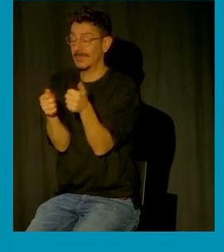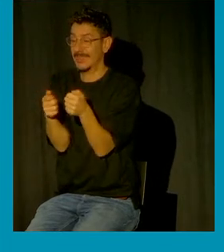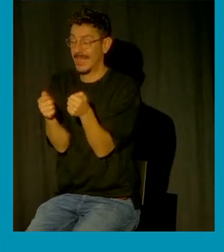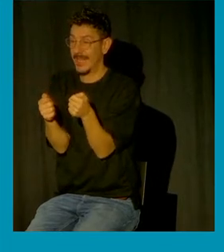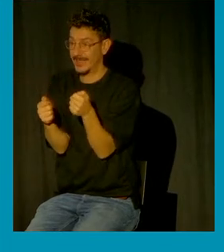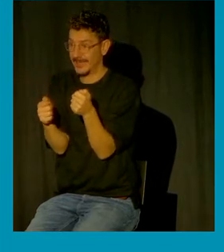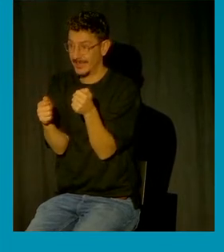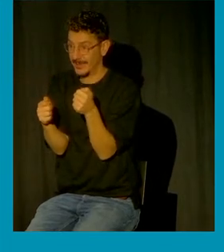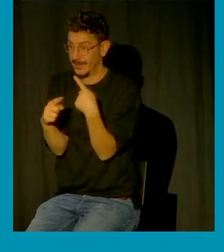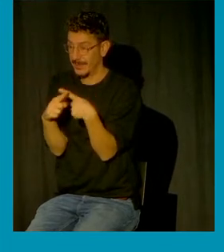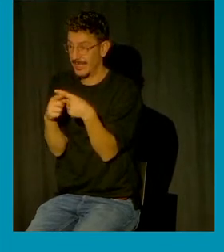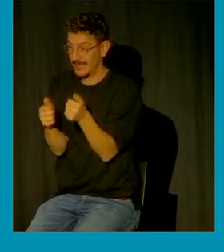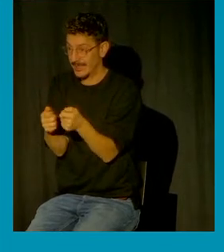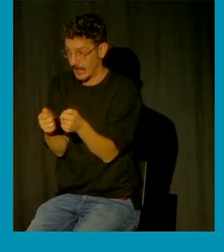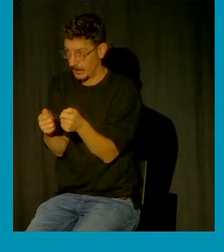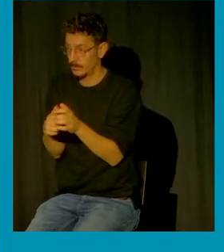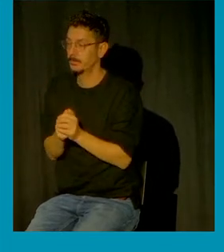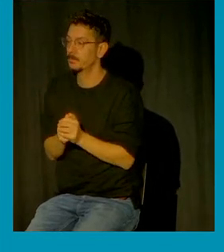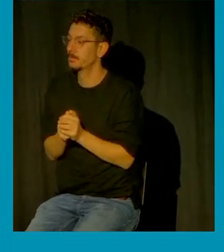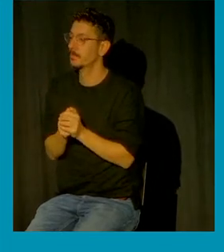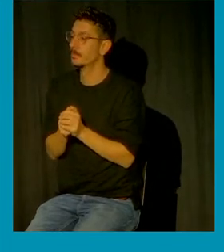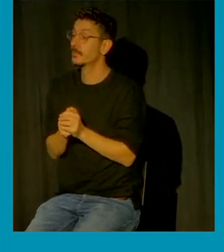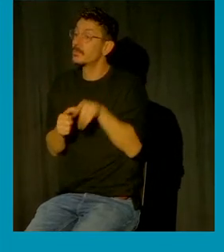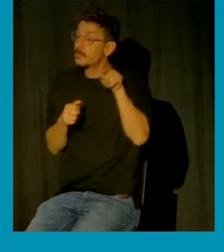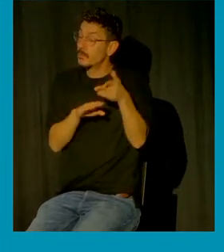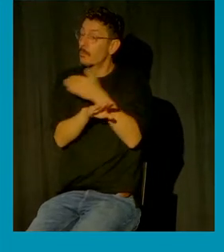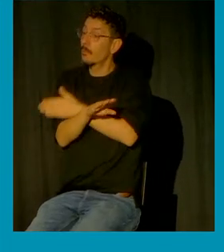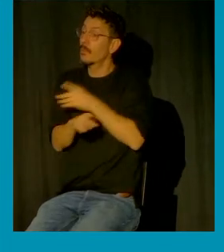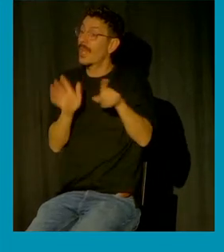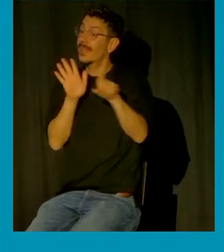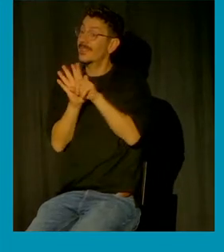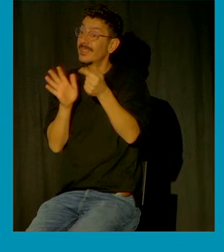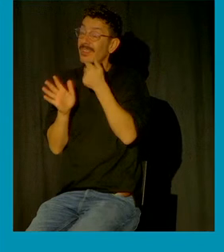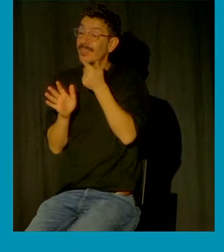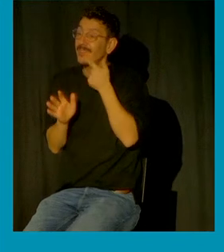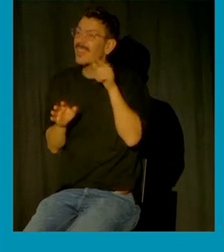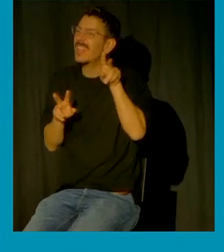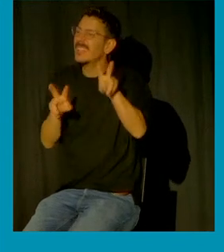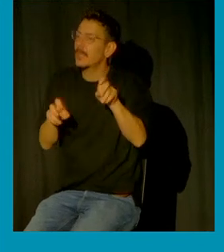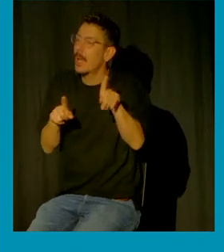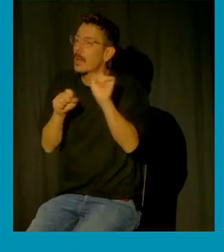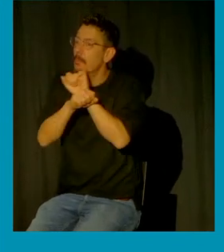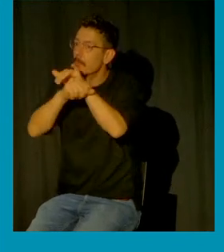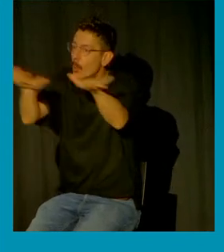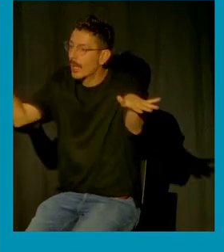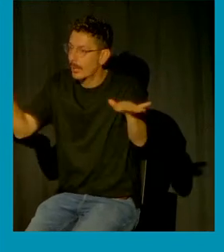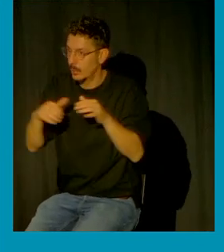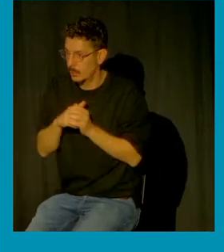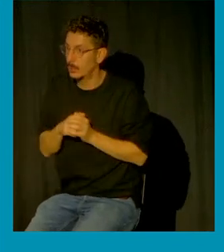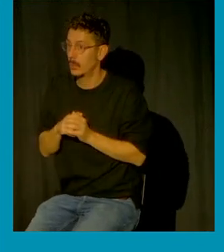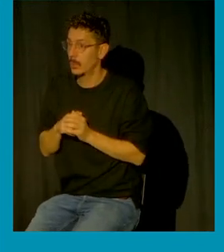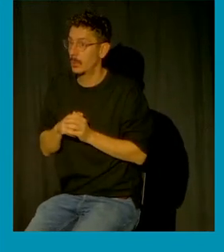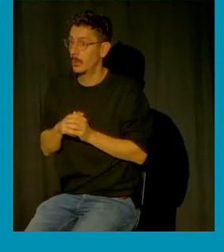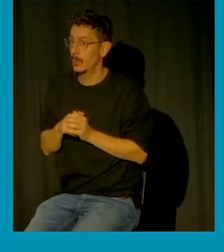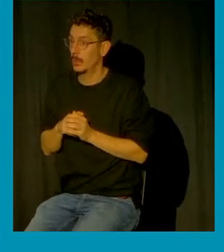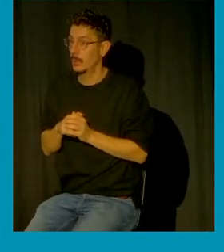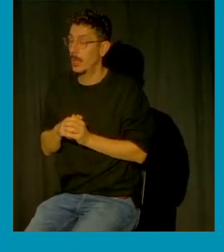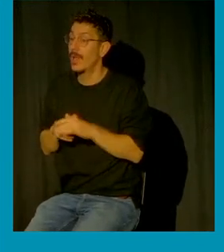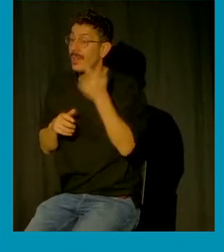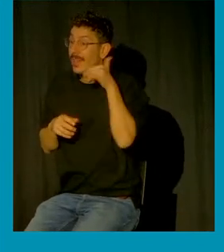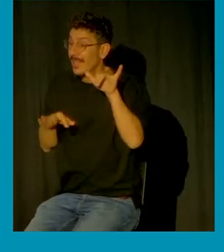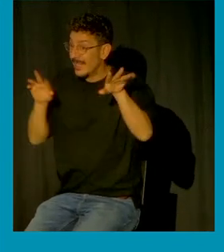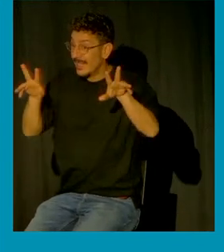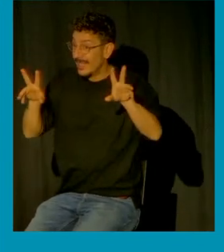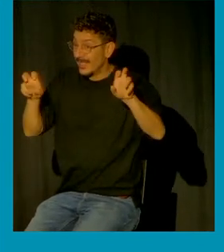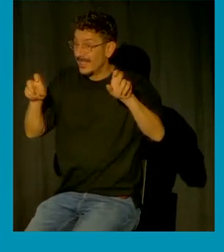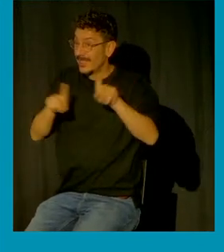només castigava el primer divulgador imagineu-vos el gruix de responsabilització que això suposa